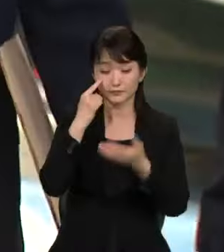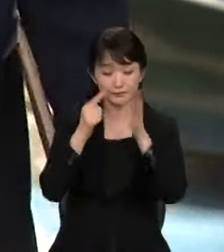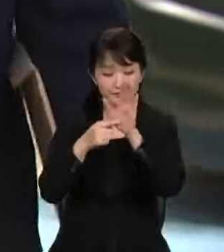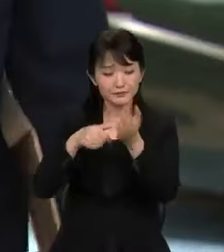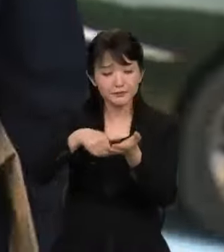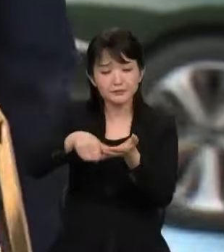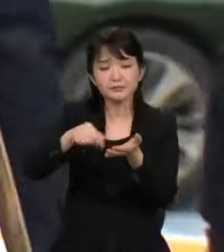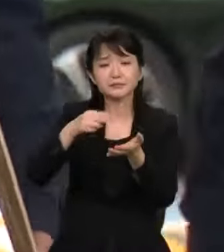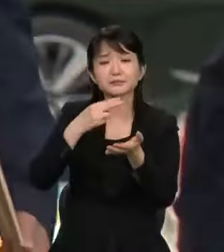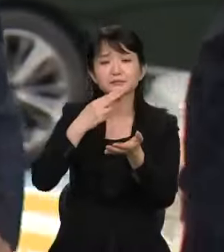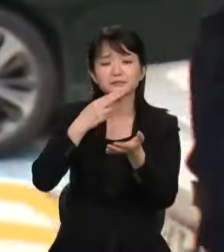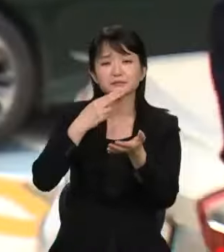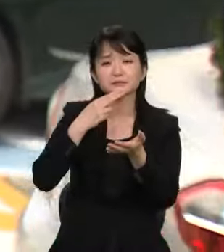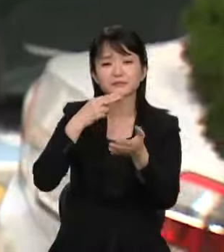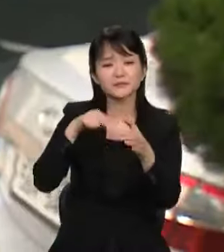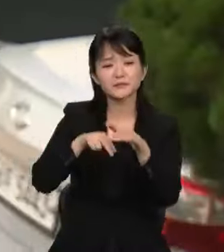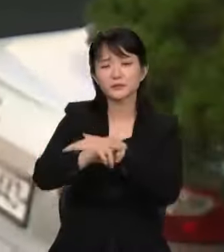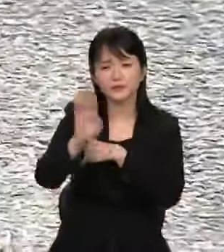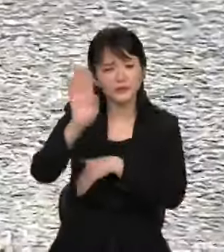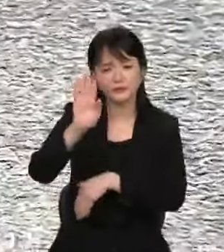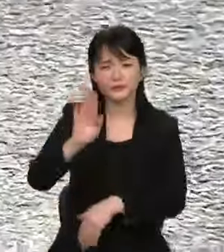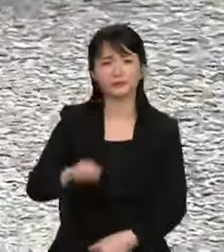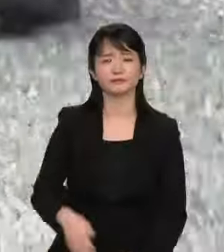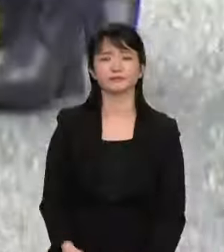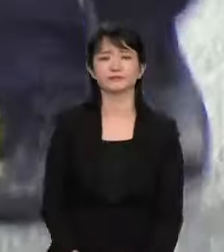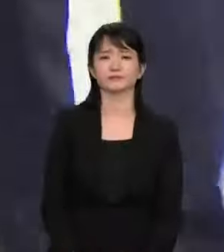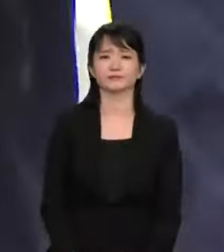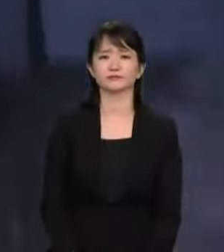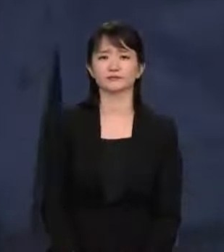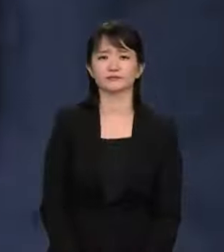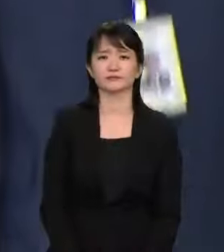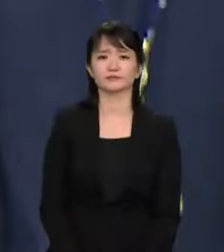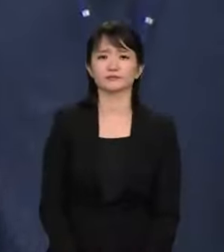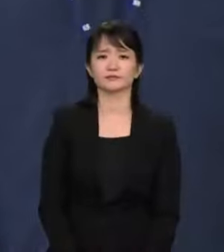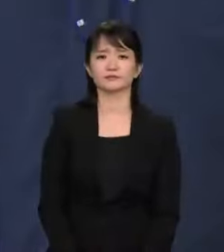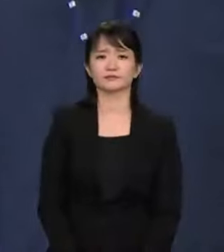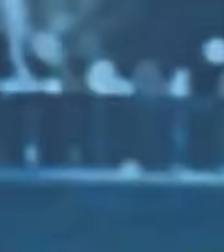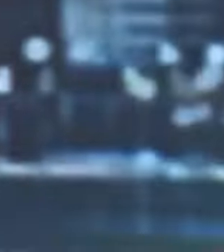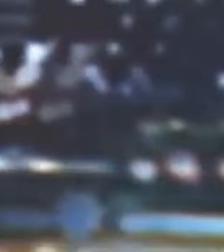도주 우려도 없다고 적극 방어했습니다. JTBC 배승주입니다.